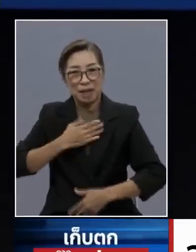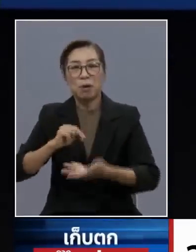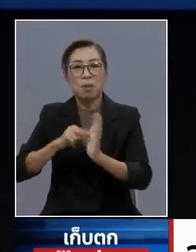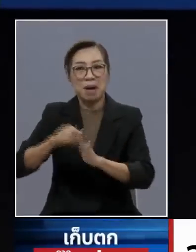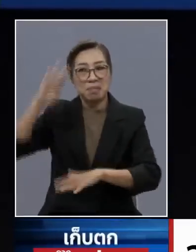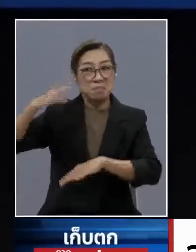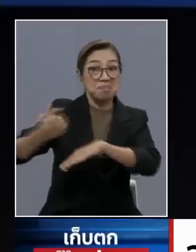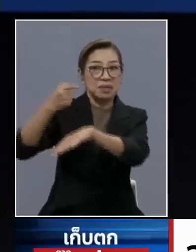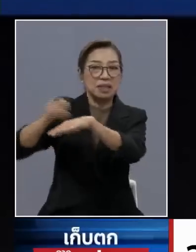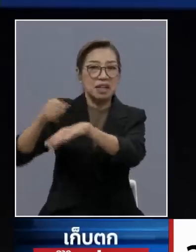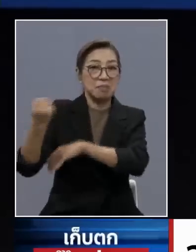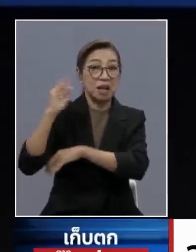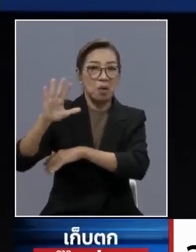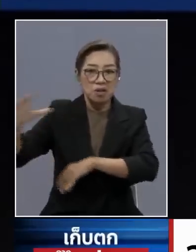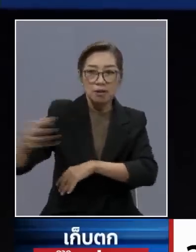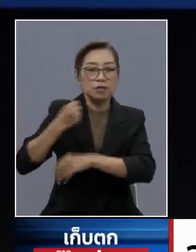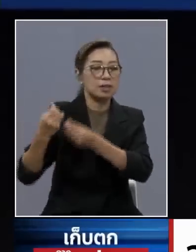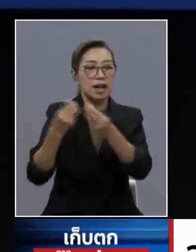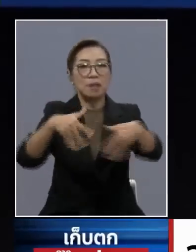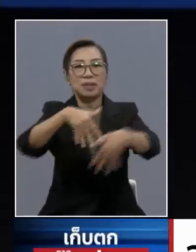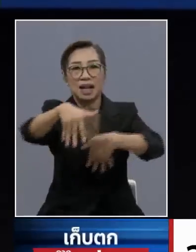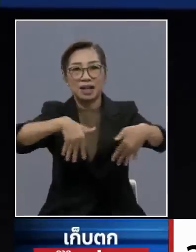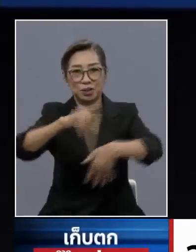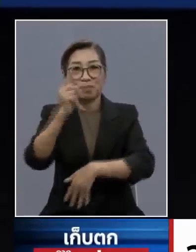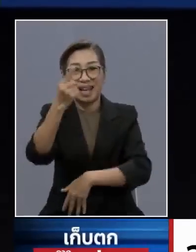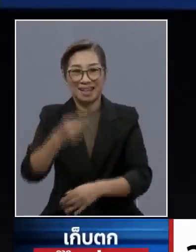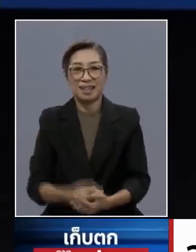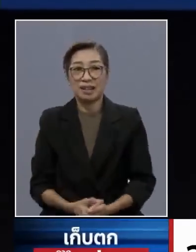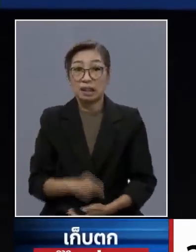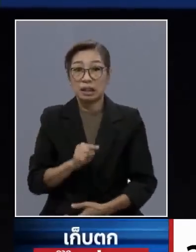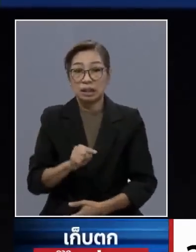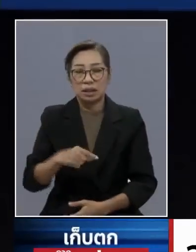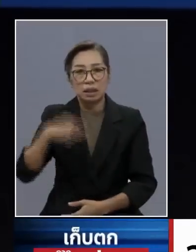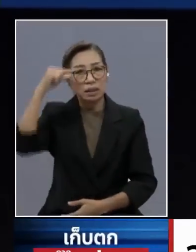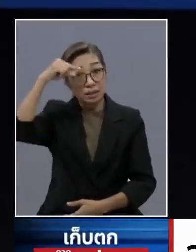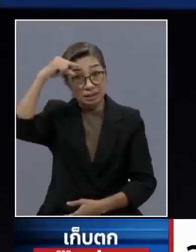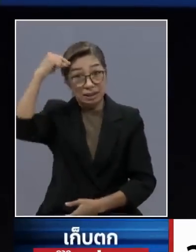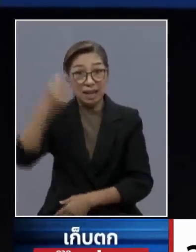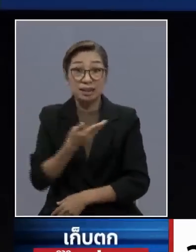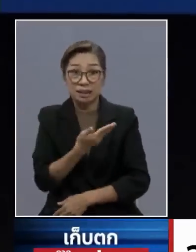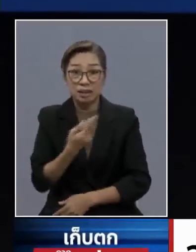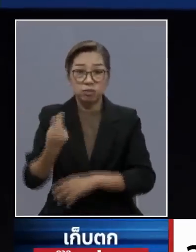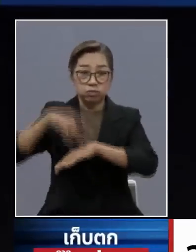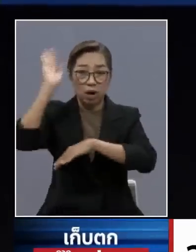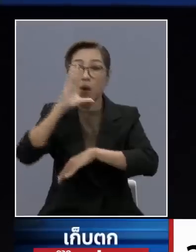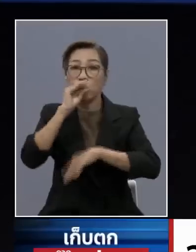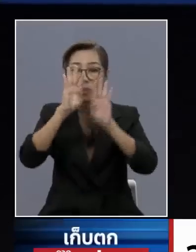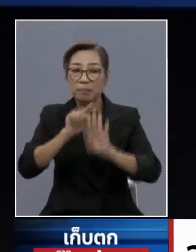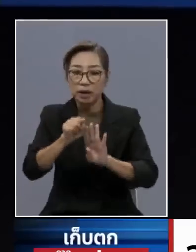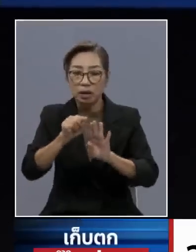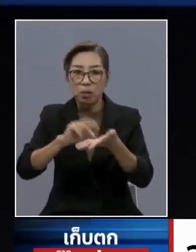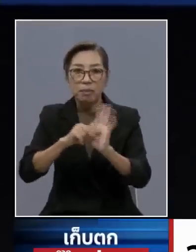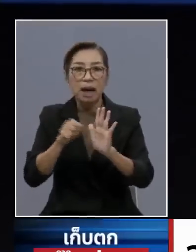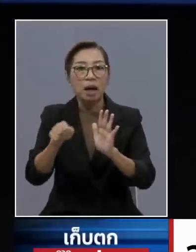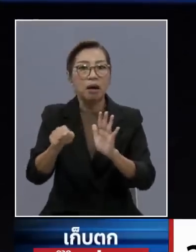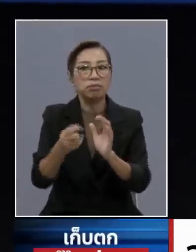ชสำหรับกระทัดรัฐนะครับของคุณวันมูฮัมหมัดนอมัทธาหรืออาจารย์วันนอก็กลายเป็นวรรคทองนะครับสะกิดแผล